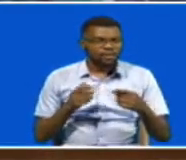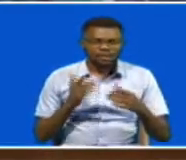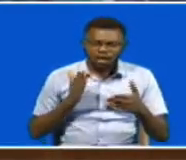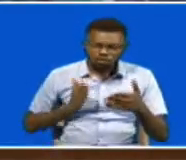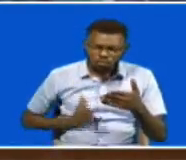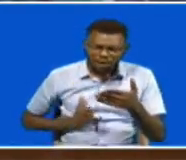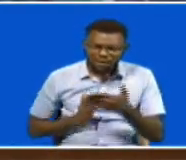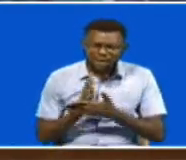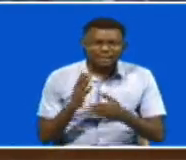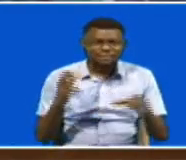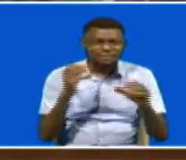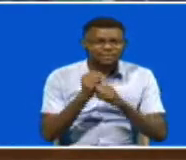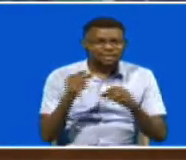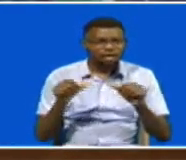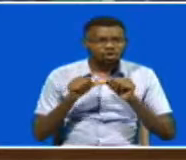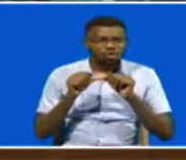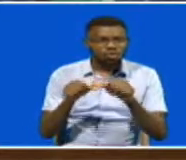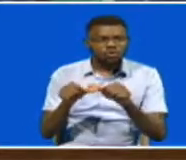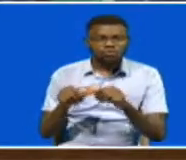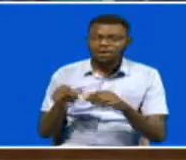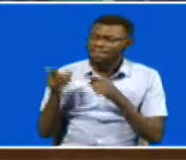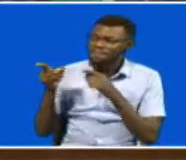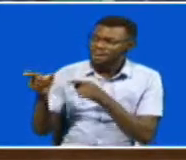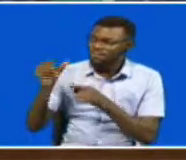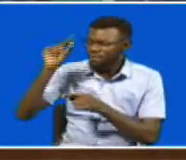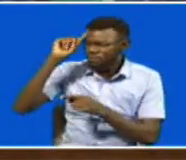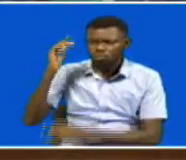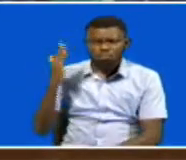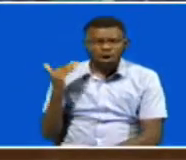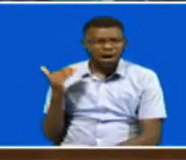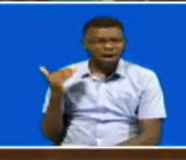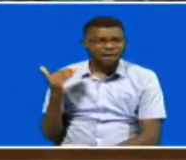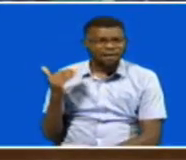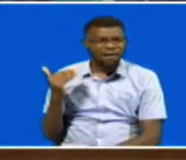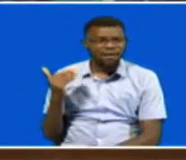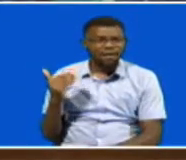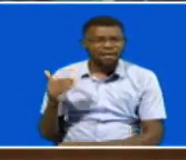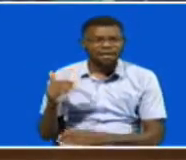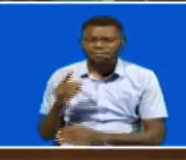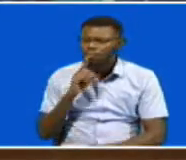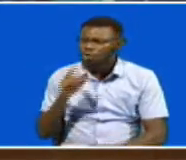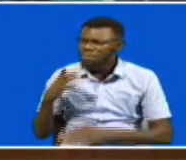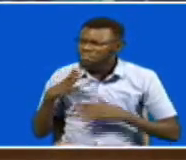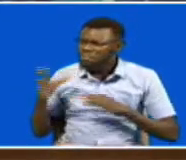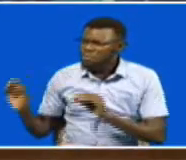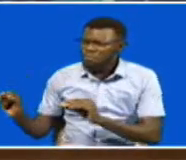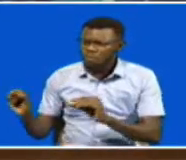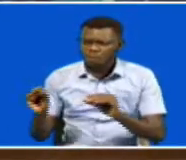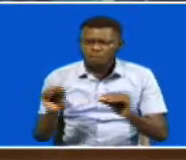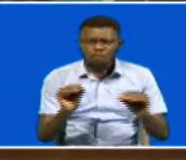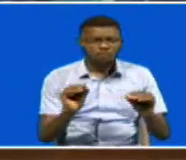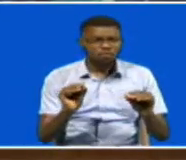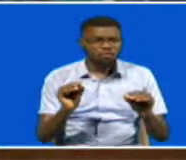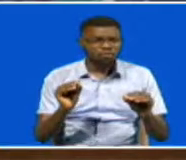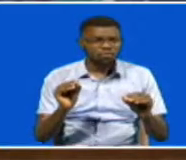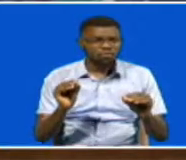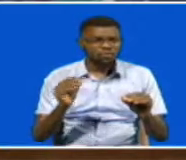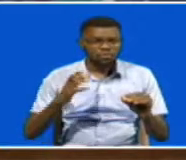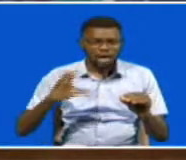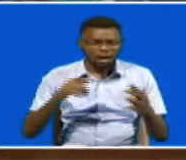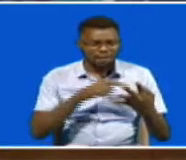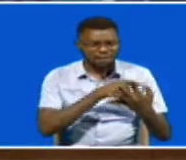binadamu yameendelea kukosoa serikali kutokana na ilani ya kuwahamisha kwa lazima wakazi wa maeneo yaliyo kwenye kaunti